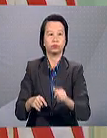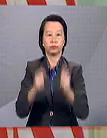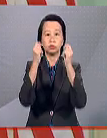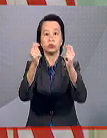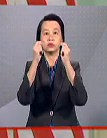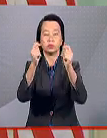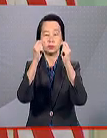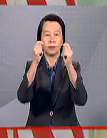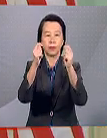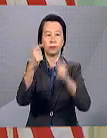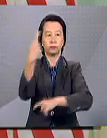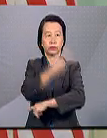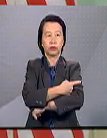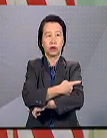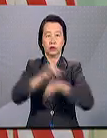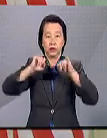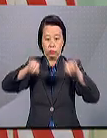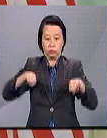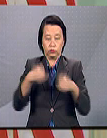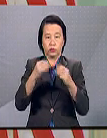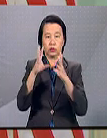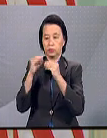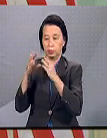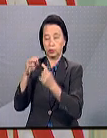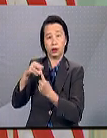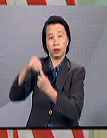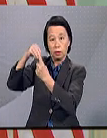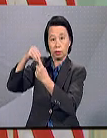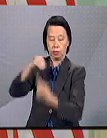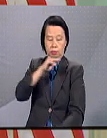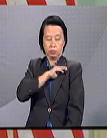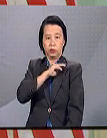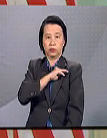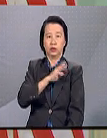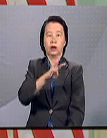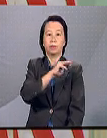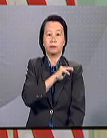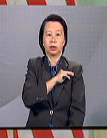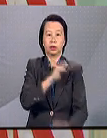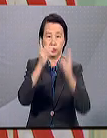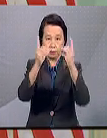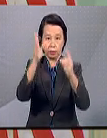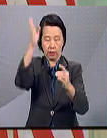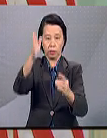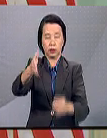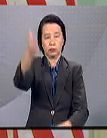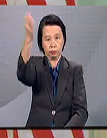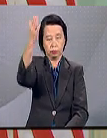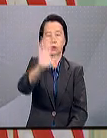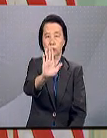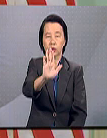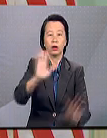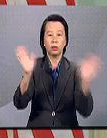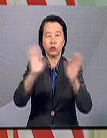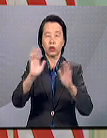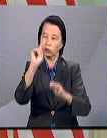Tuition ya. Hari Jumaat nanti dalam syarat khas menteri-menteri, Menteri Pendidikan akan membentangkan. Bukan setakat